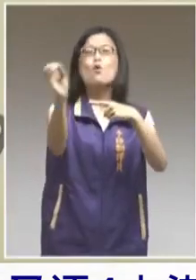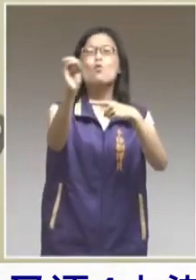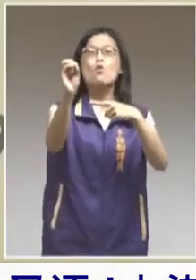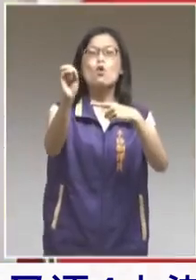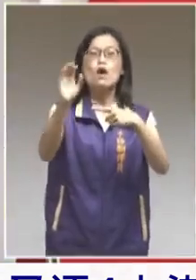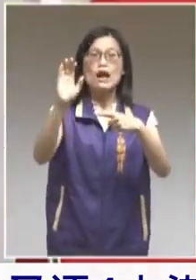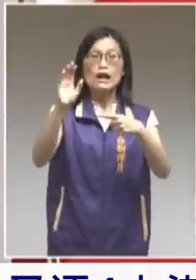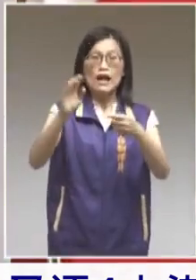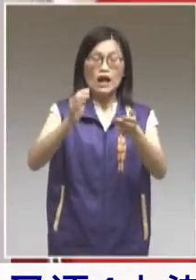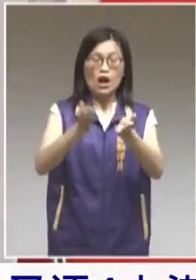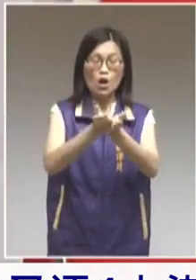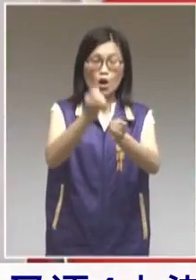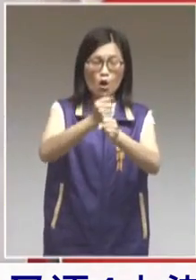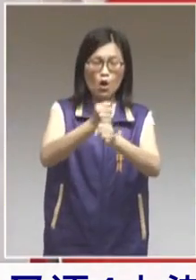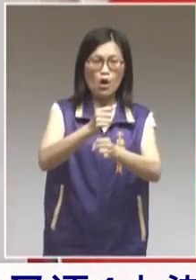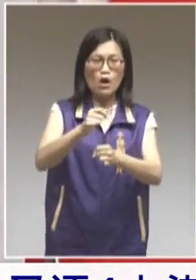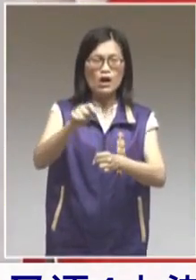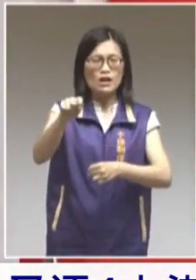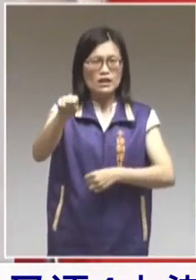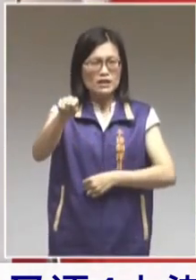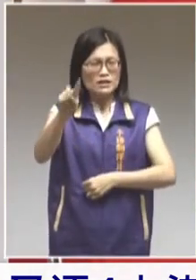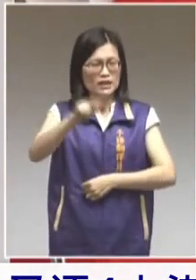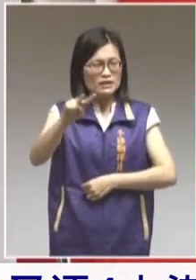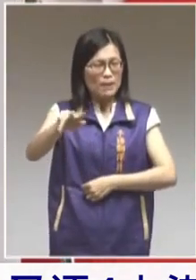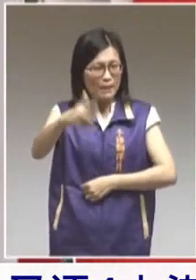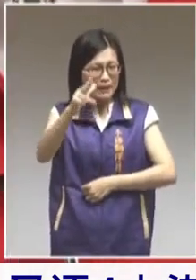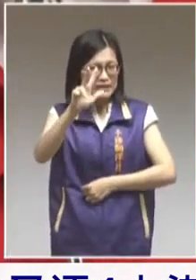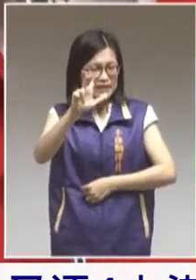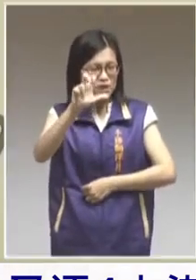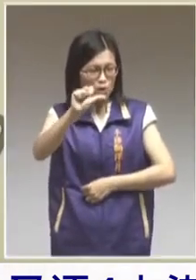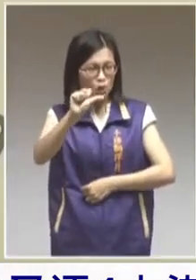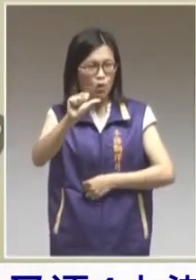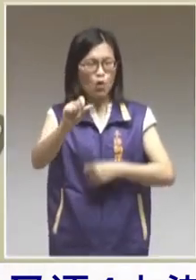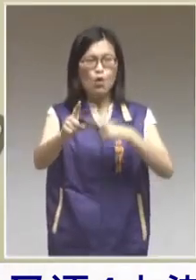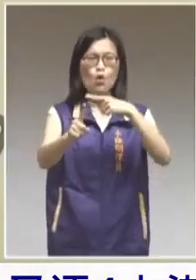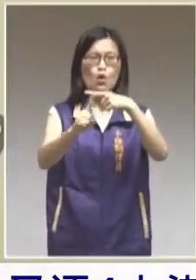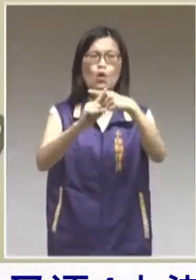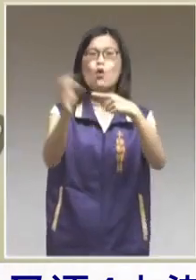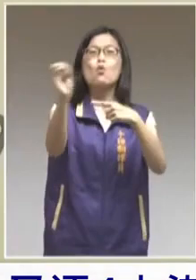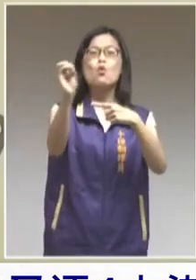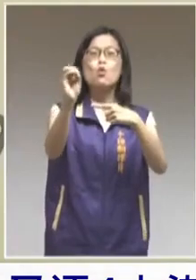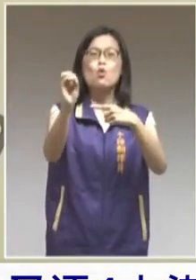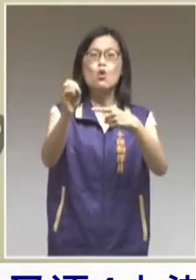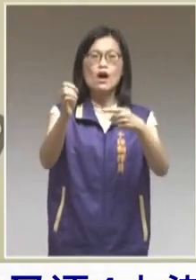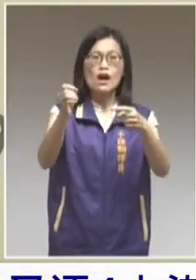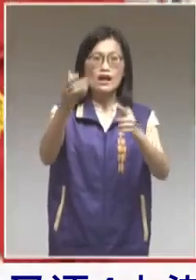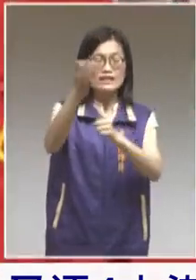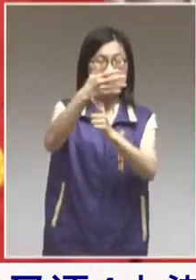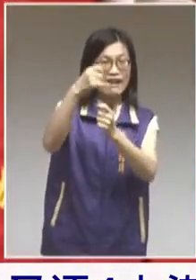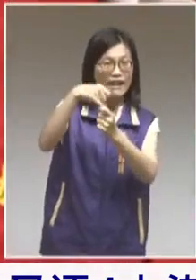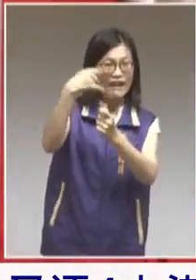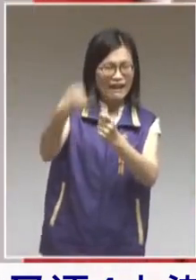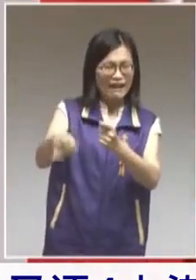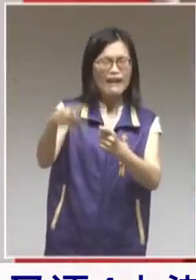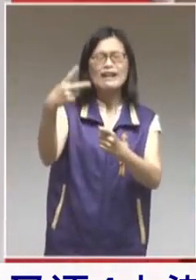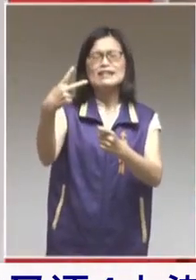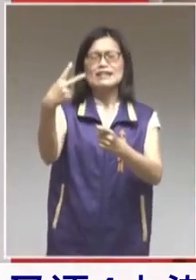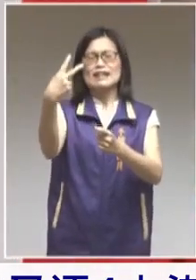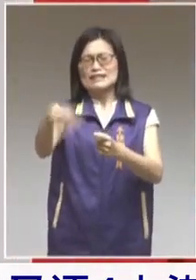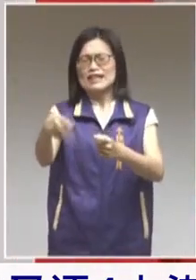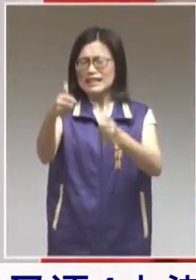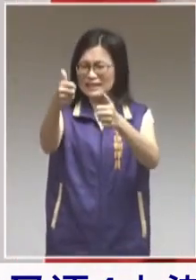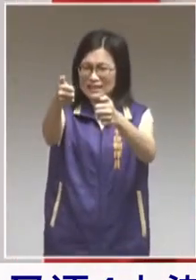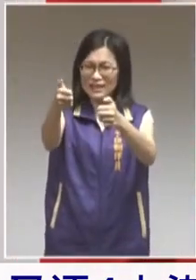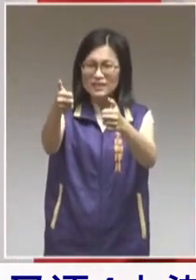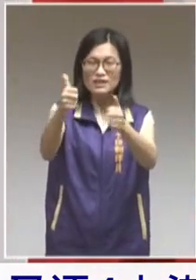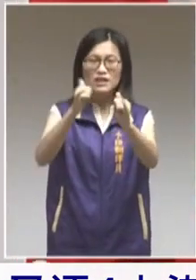厂是2875，也是零确诊个案。在旗津，真的再一次的感谢旗津的